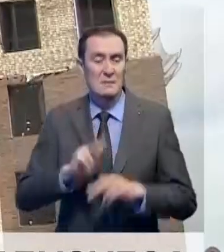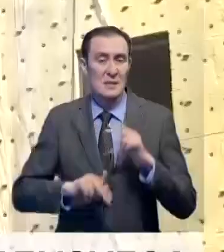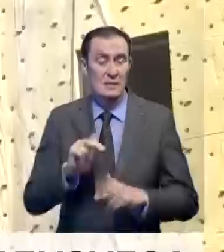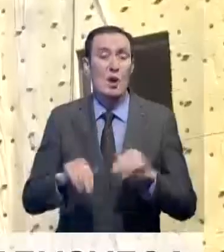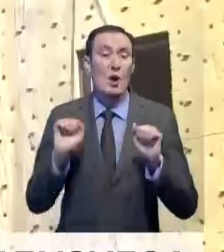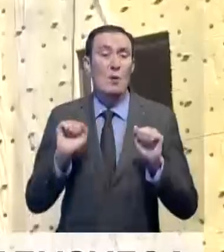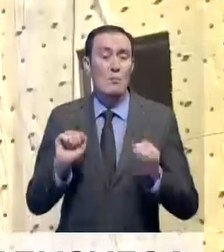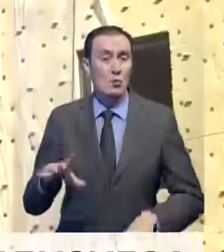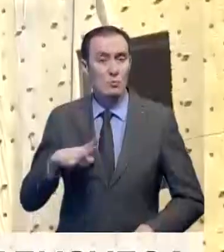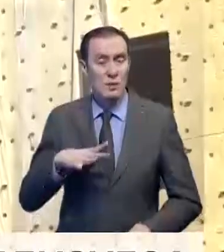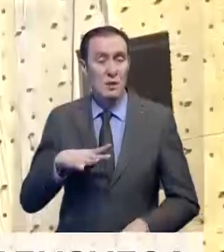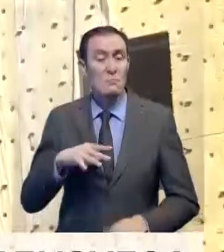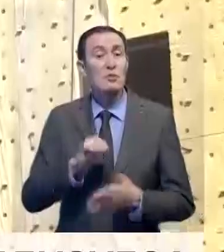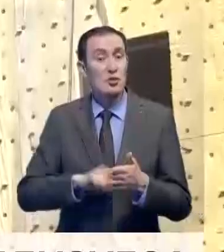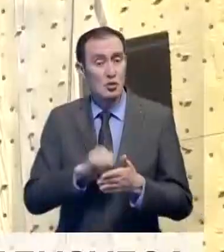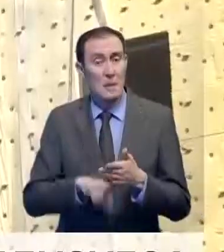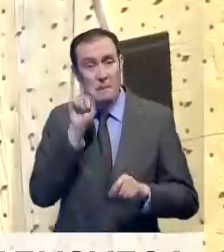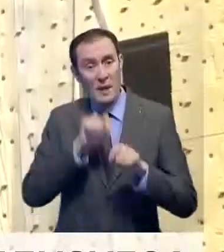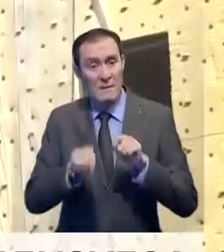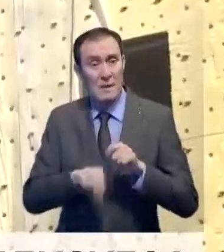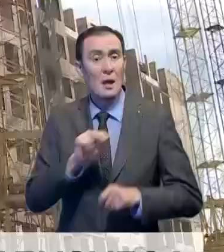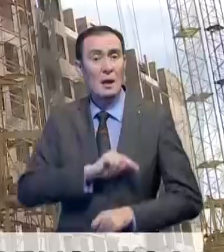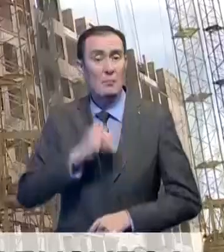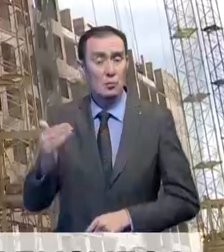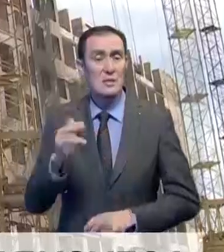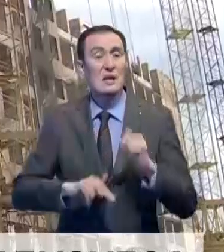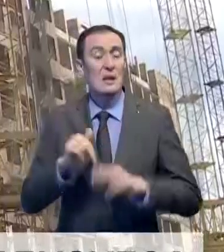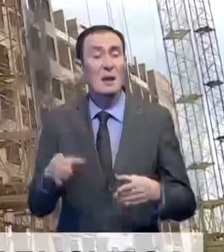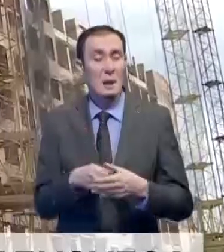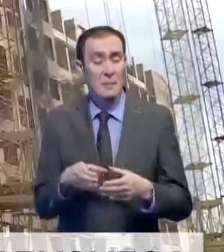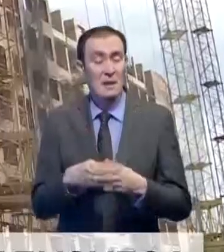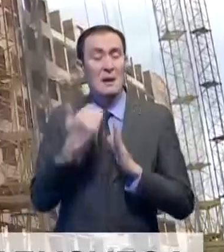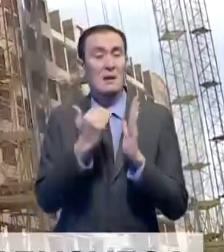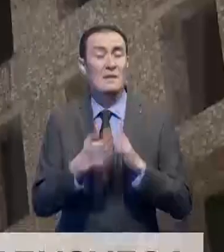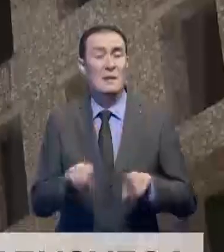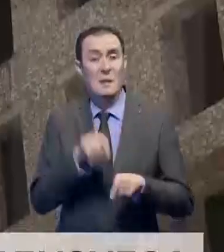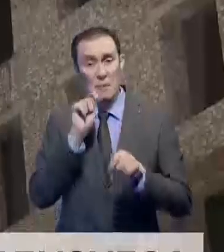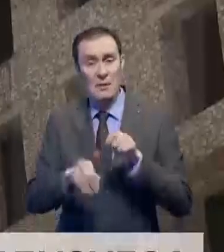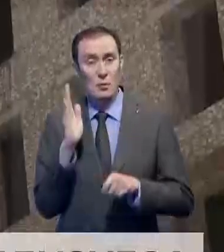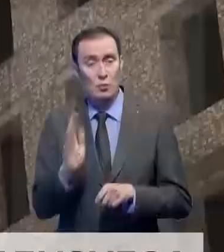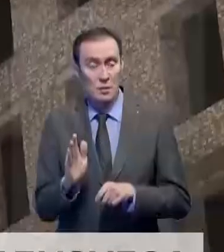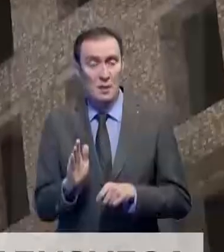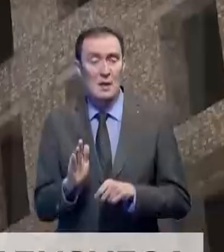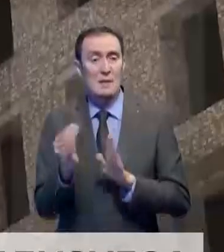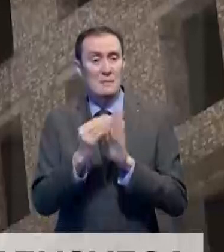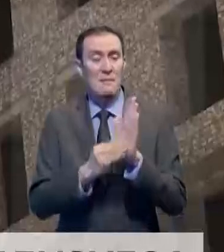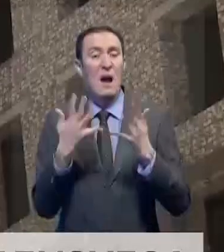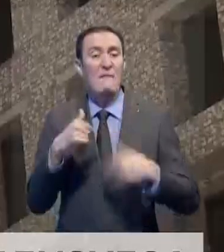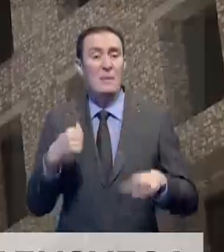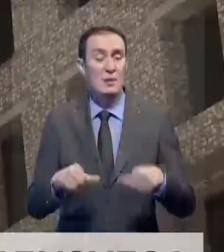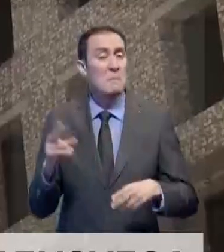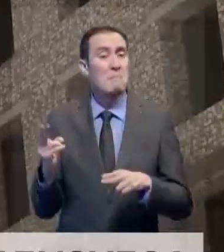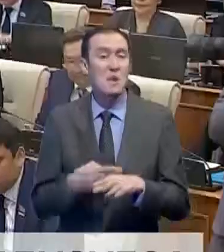некачественном строительстве могут стать основанием проверки деятельности застройщика. График таких проверок будет формироваться